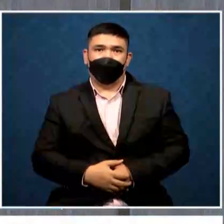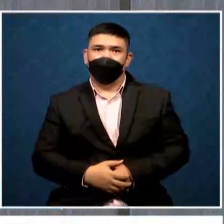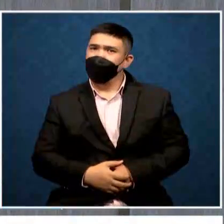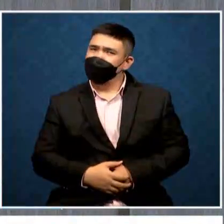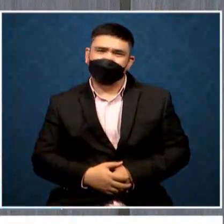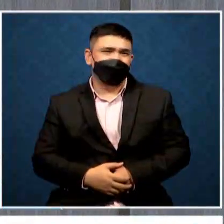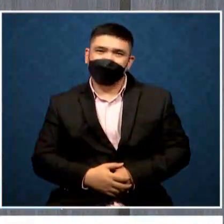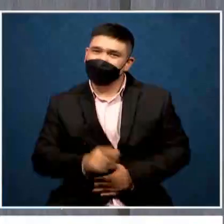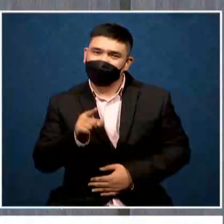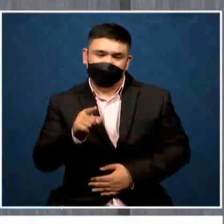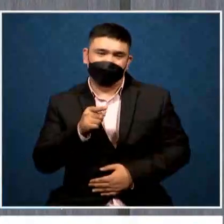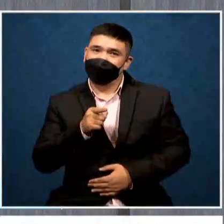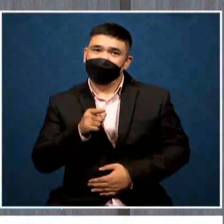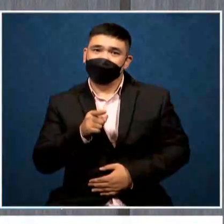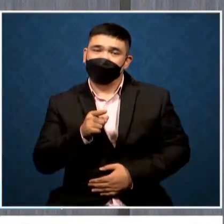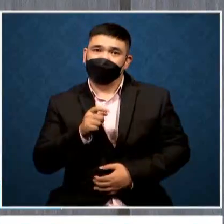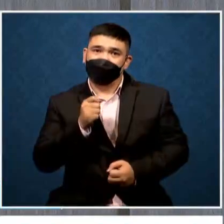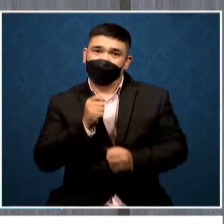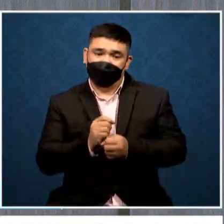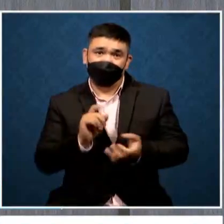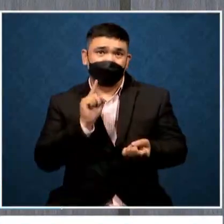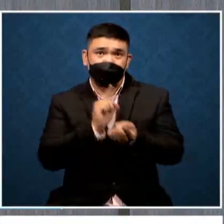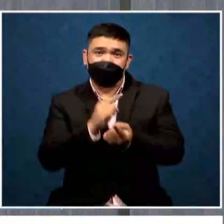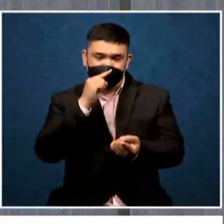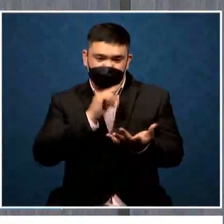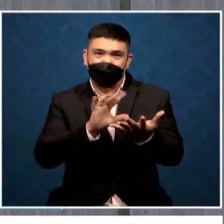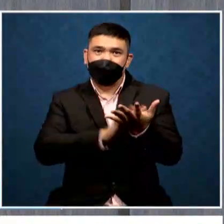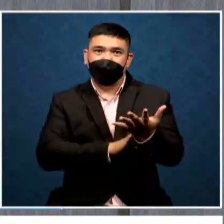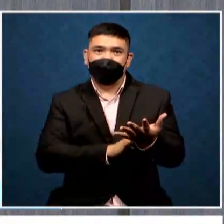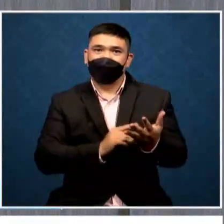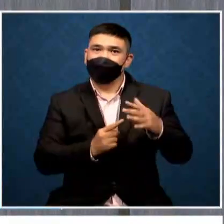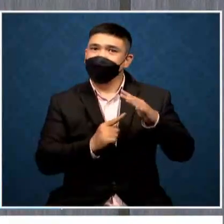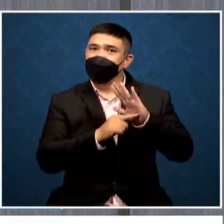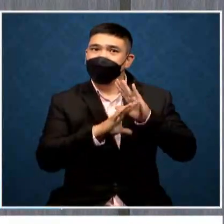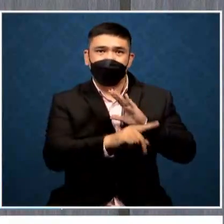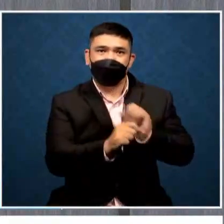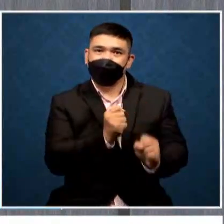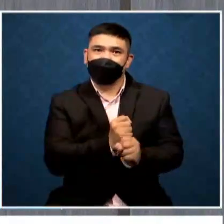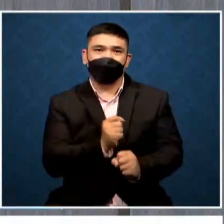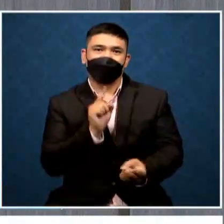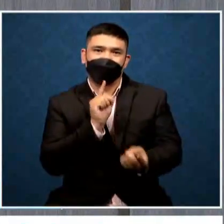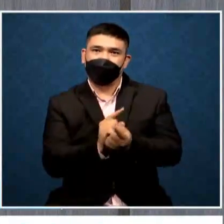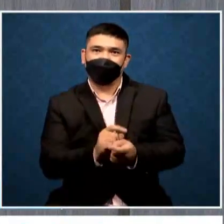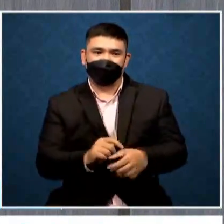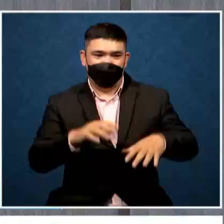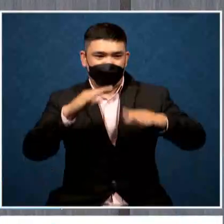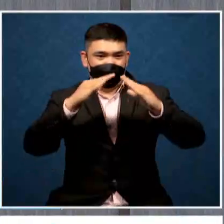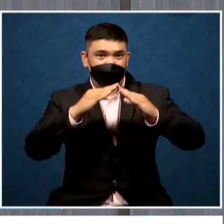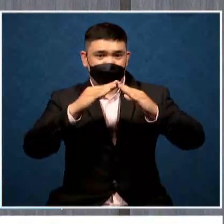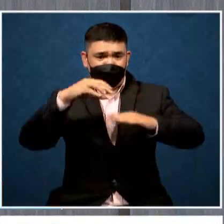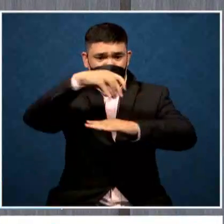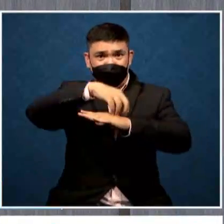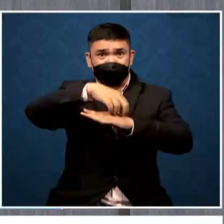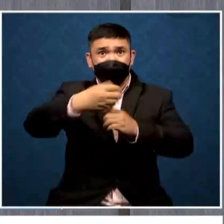ไม่น่าจะเกิดขึ้นในประเทศไทยเลยนะครับที่สัตหีบนี่ท่านประธานหลังคานี่เขาบอกเป็นยางรถย